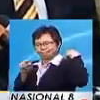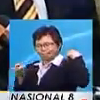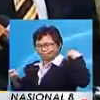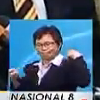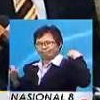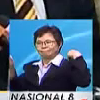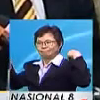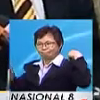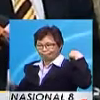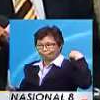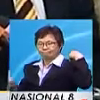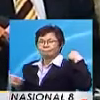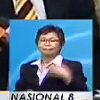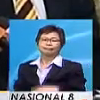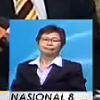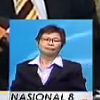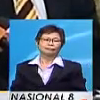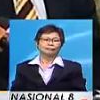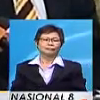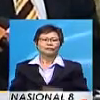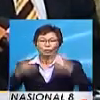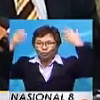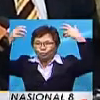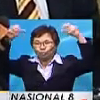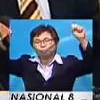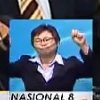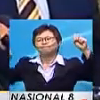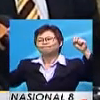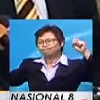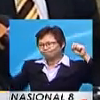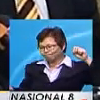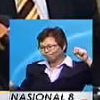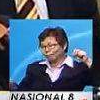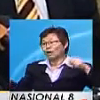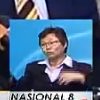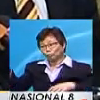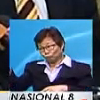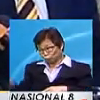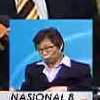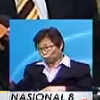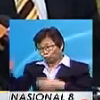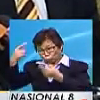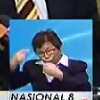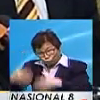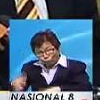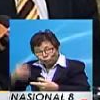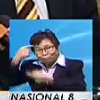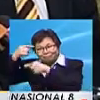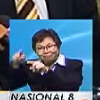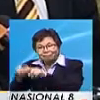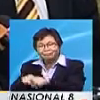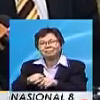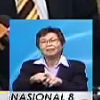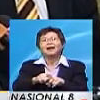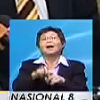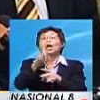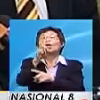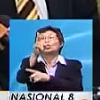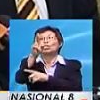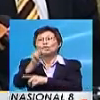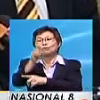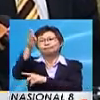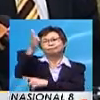menggubalkan tuan yang terutama telah setuju dewan digubalkan